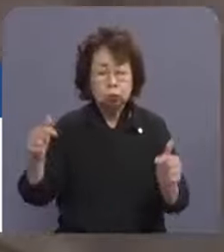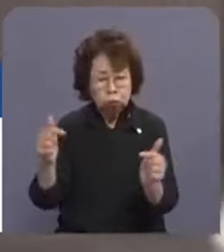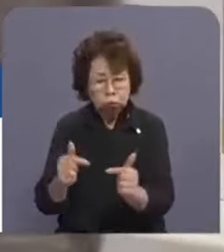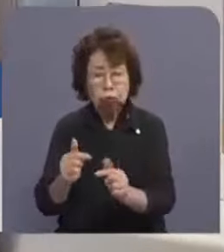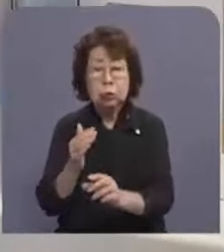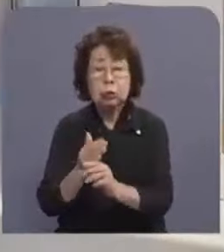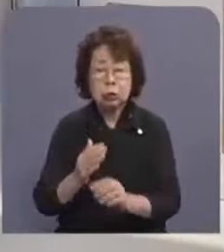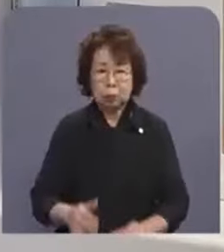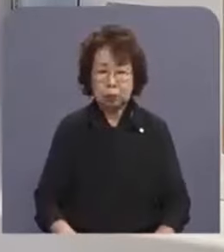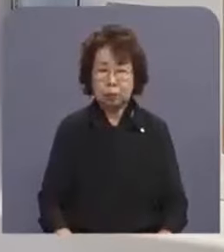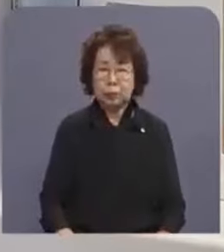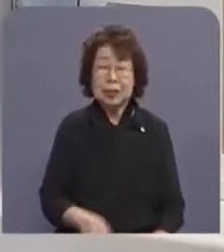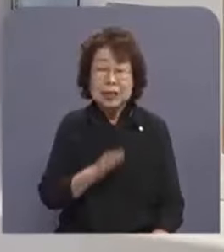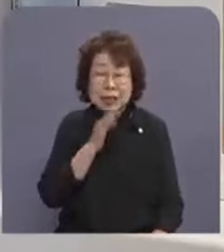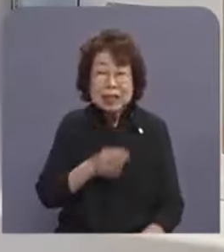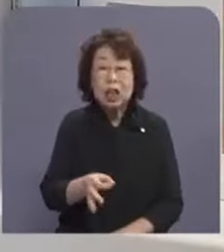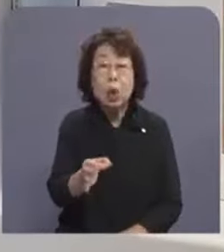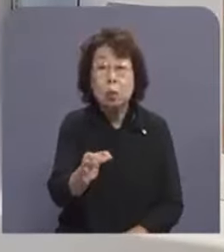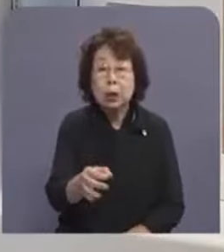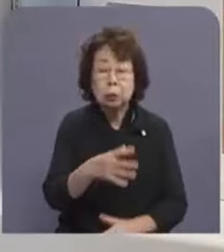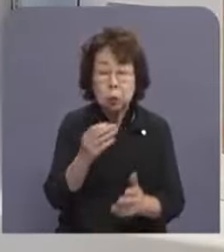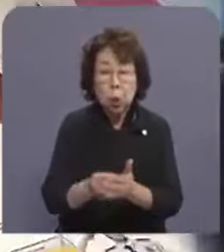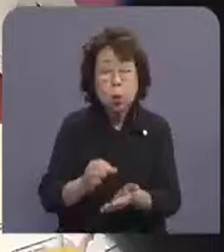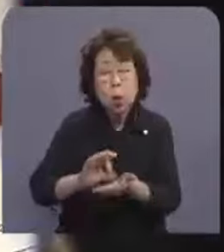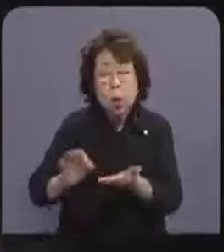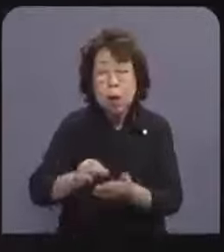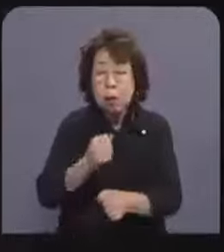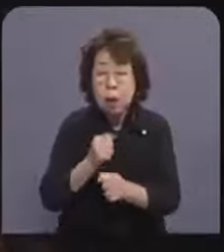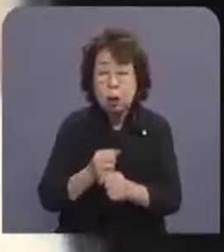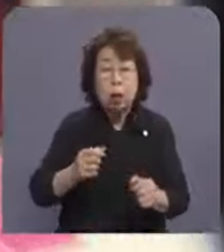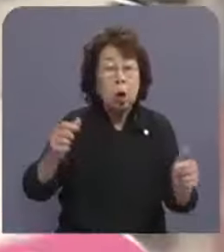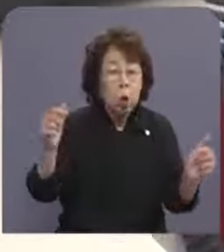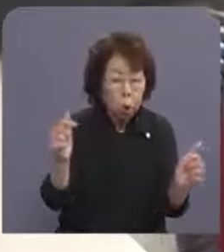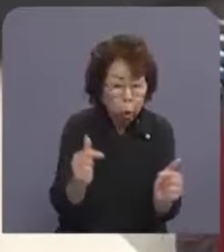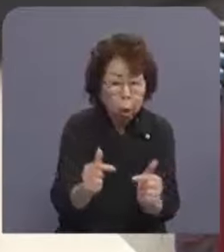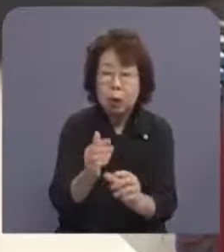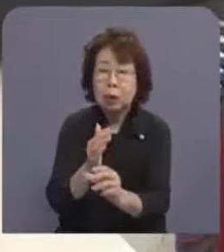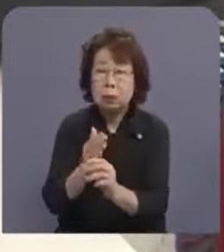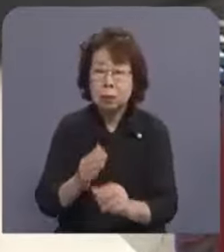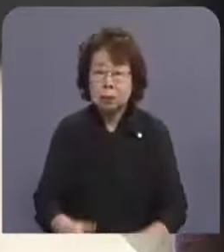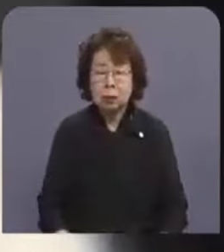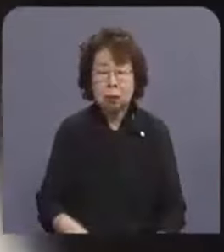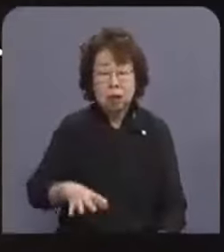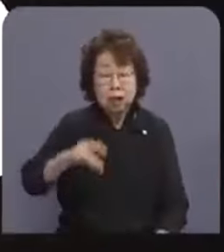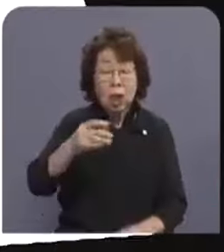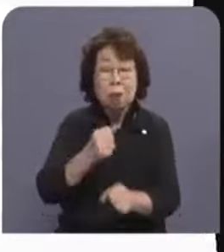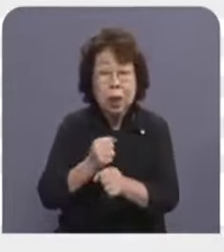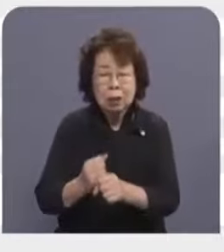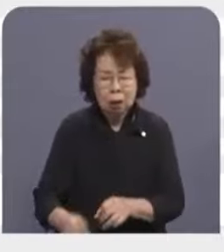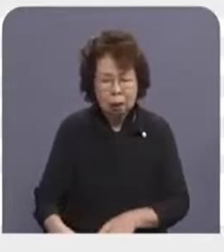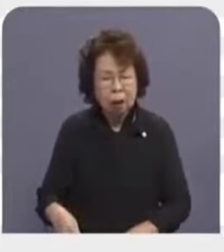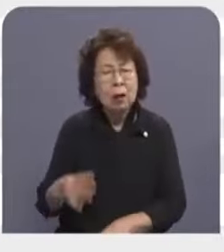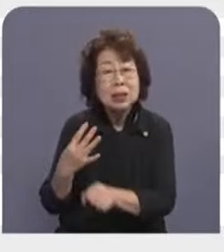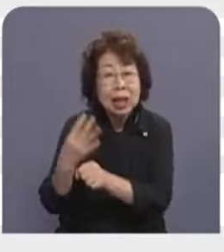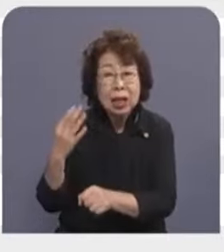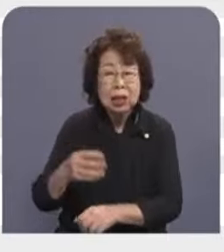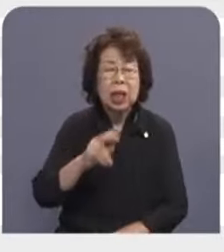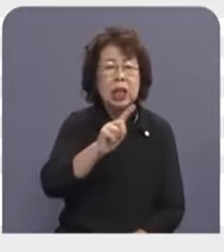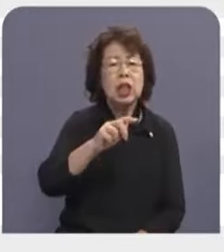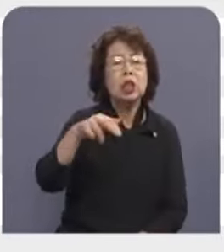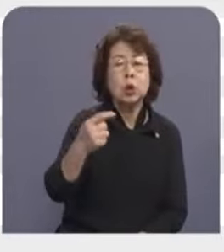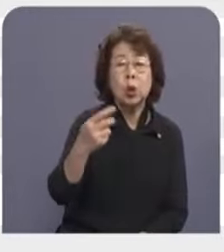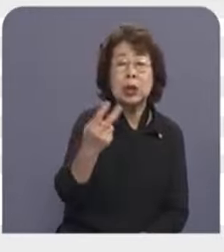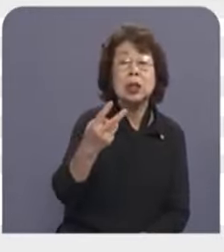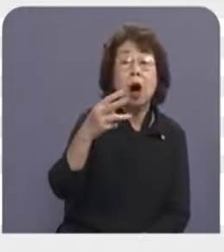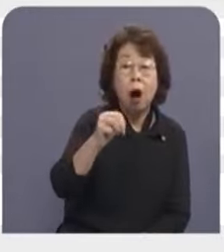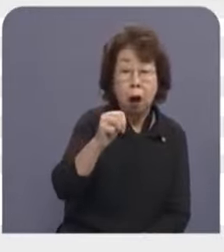있습니다 실제로 동백전 전체 발행액은 꾸준히 줄어들고 있습니다 처음 출시된 2020년 1조 2천억